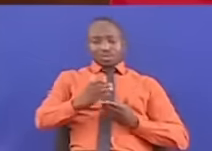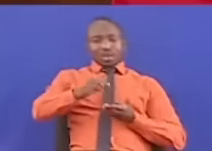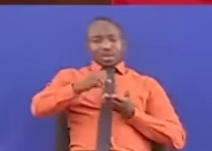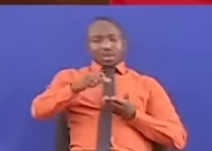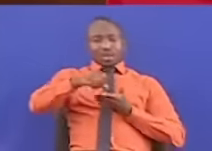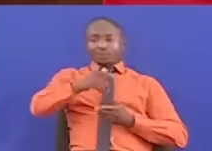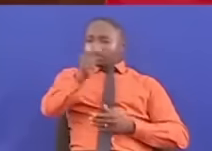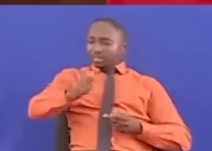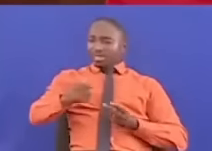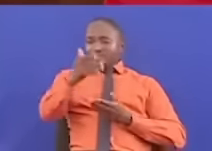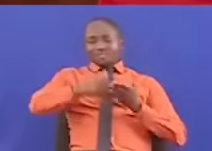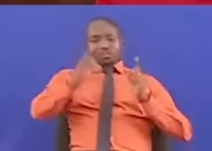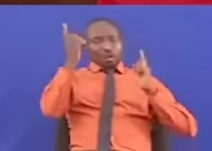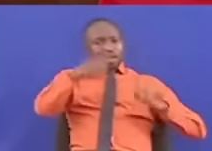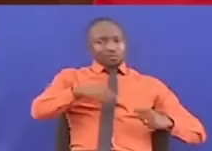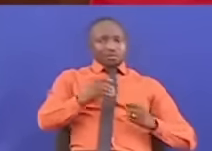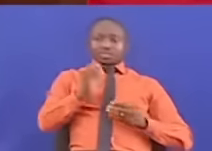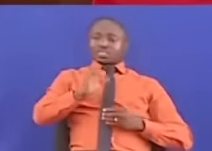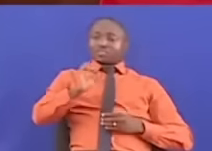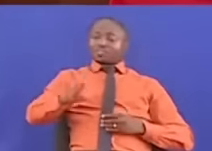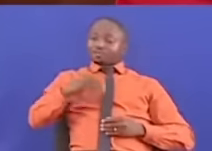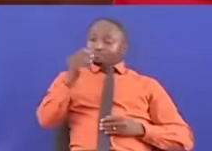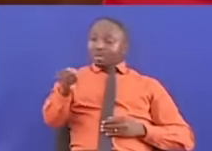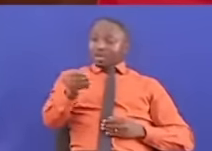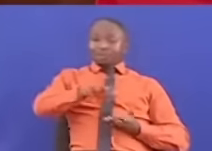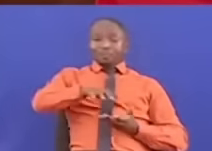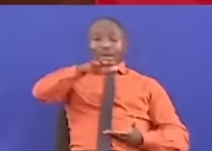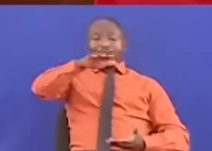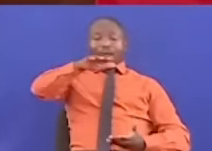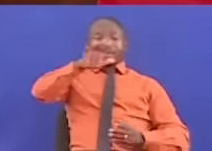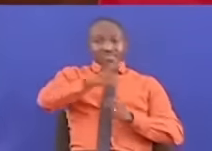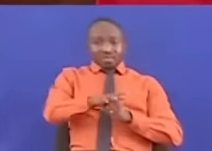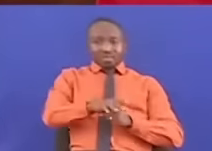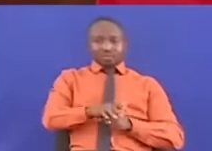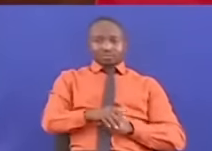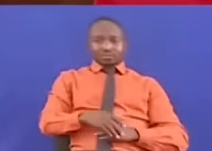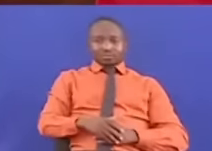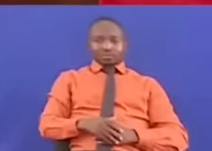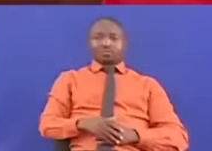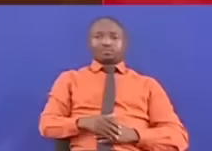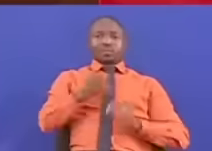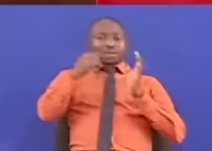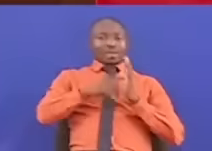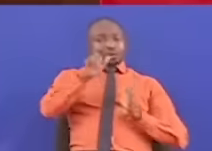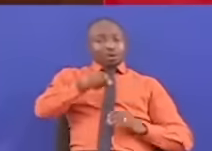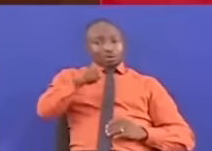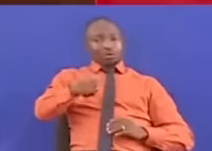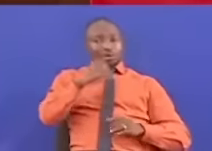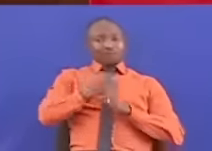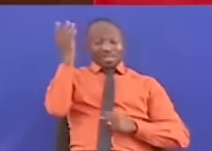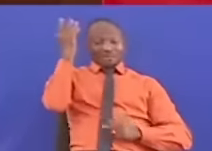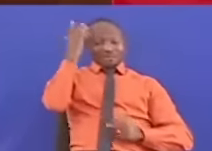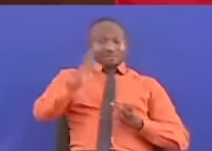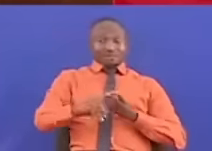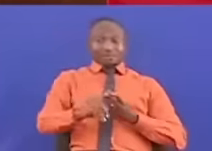wana vye ambia wete cv wuj meani mpaka hwe kuek kwa mbele maake hawa wanya maksi